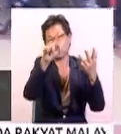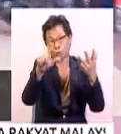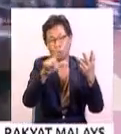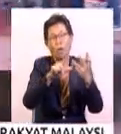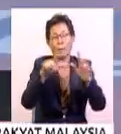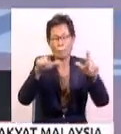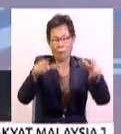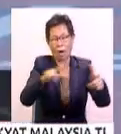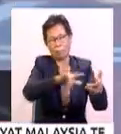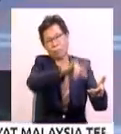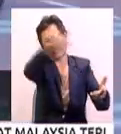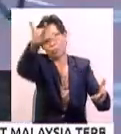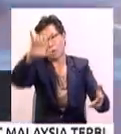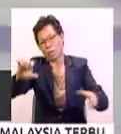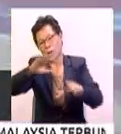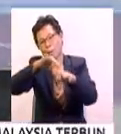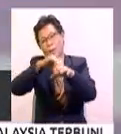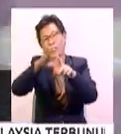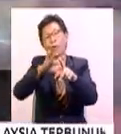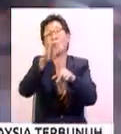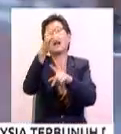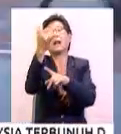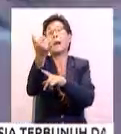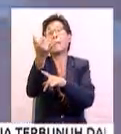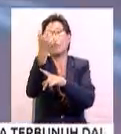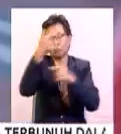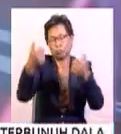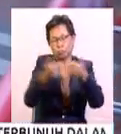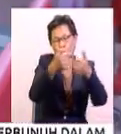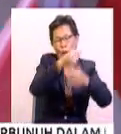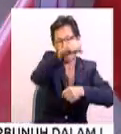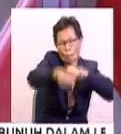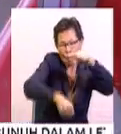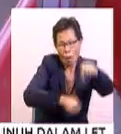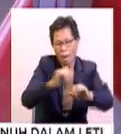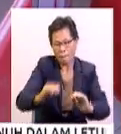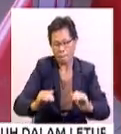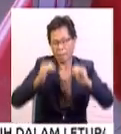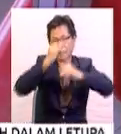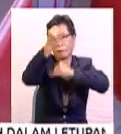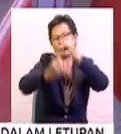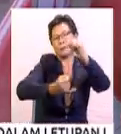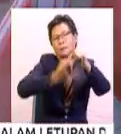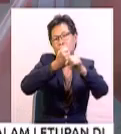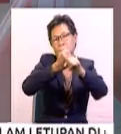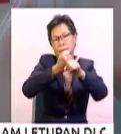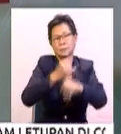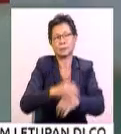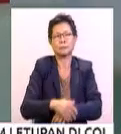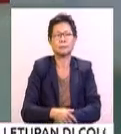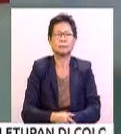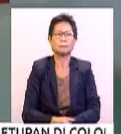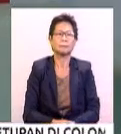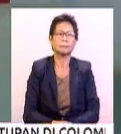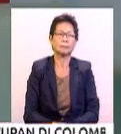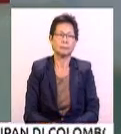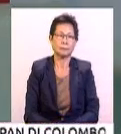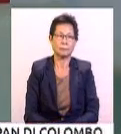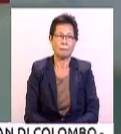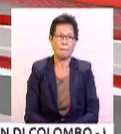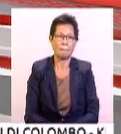akan terbang ke Eropah pada Jun nanti bagi menghadapi kejohanan berbasikal peringkat antarabangsa.